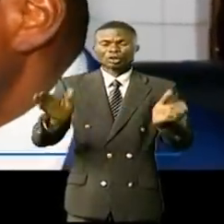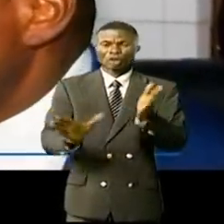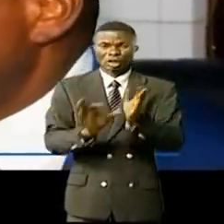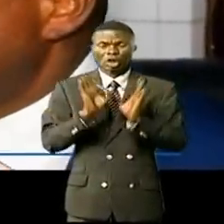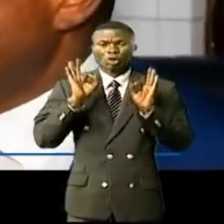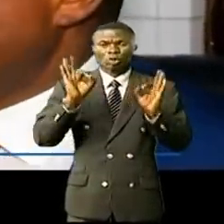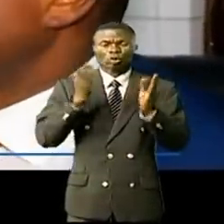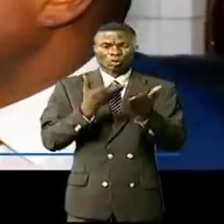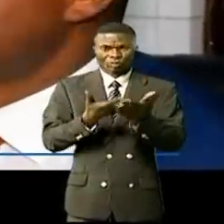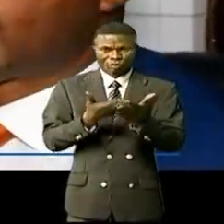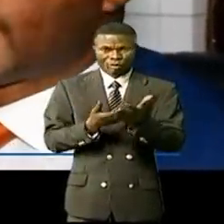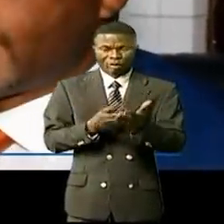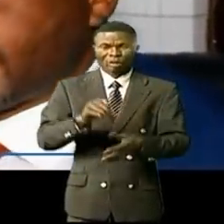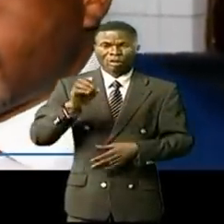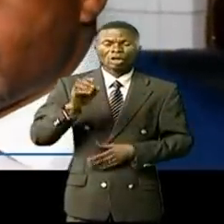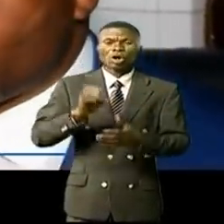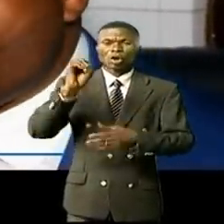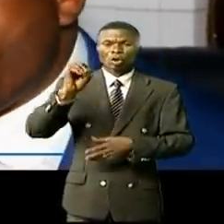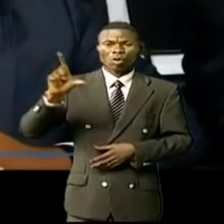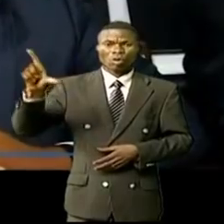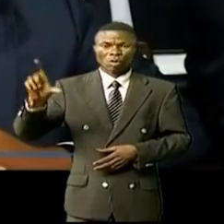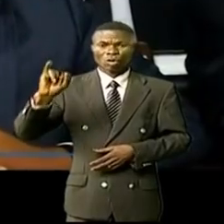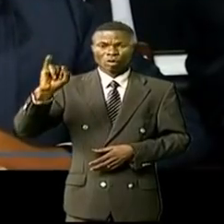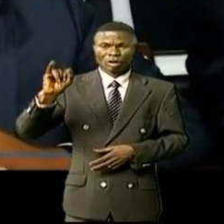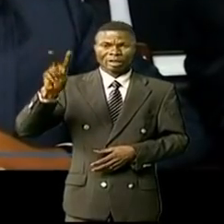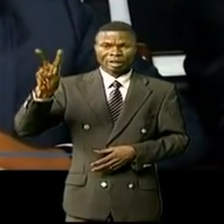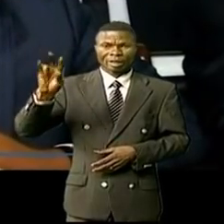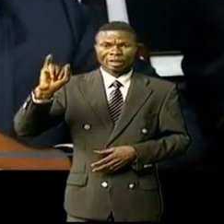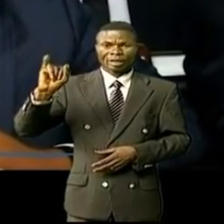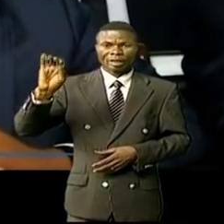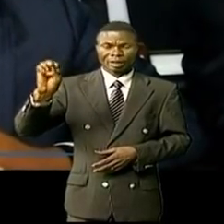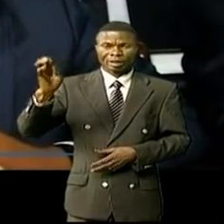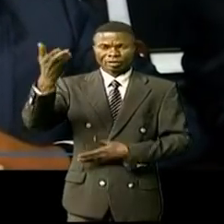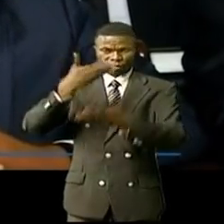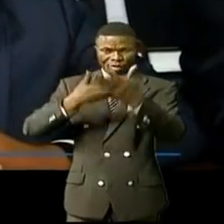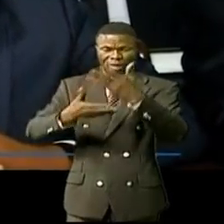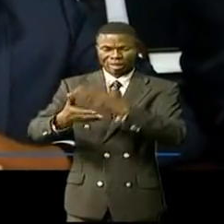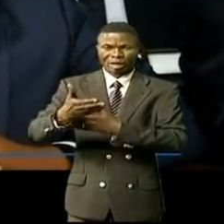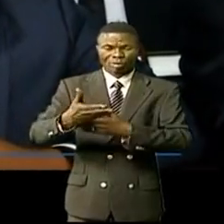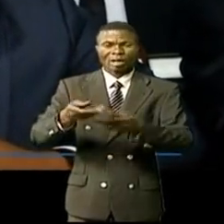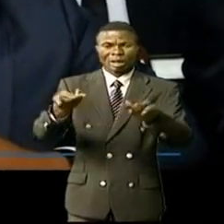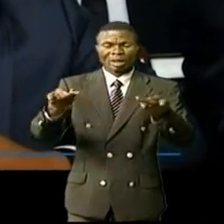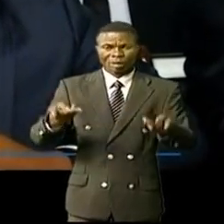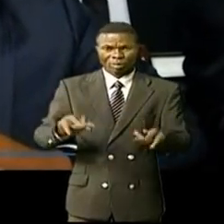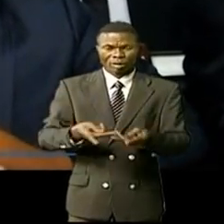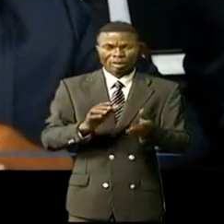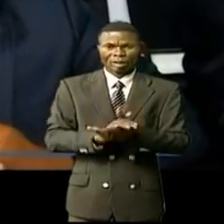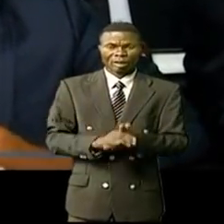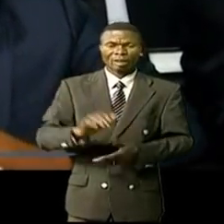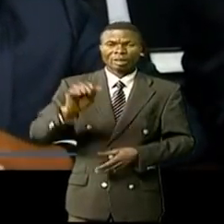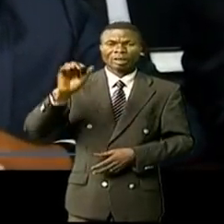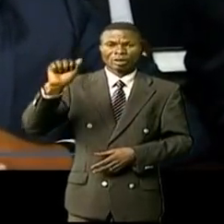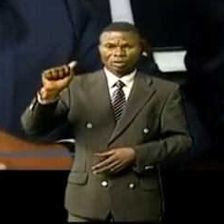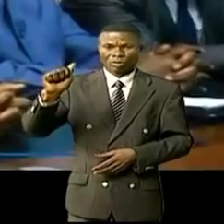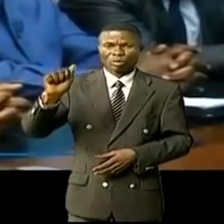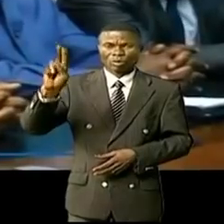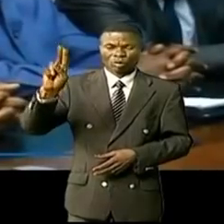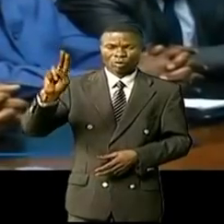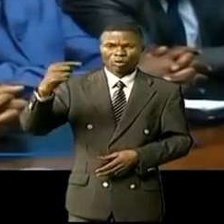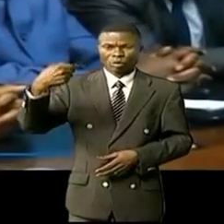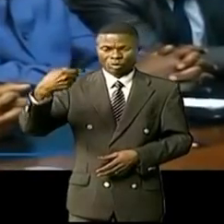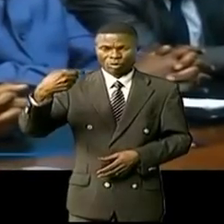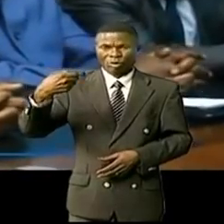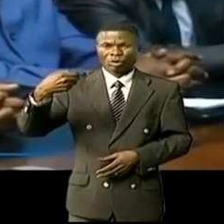Mandila Moutala, directeur général ad intérim, passe la main à Justin Kamwanya Kaloumouna, LEMS, désigné directeur général